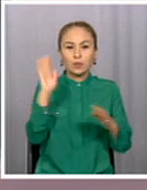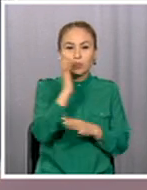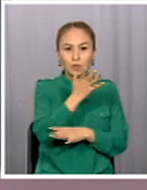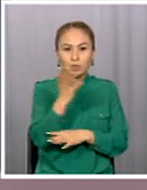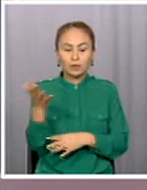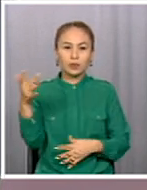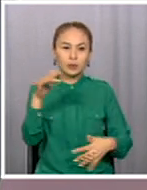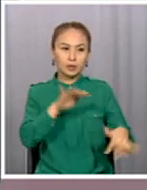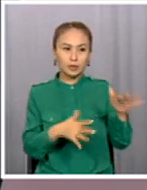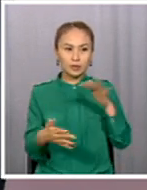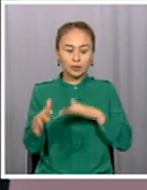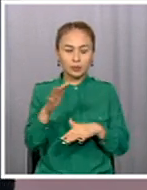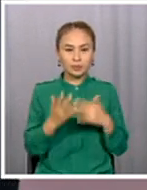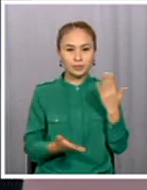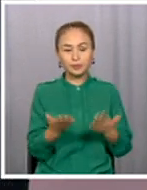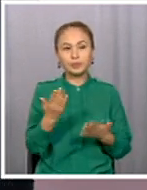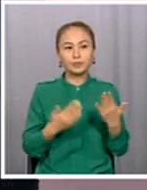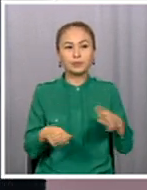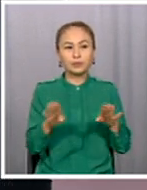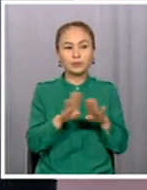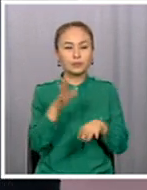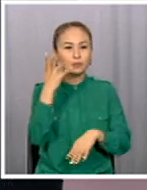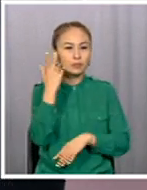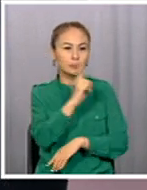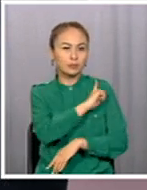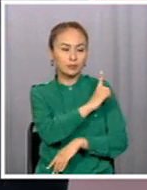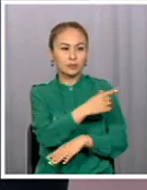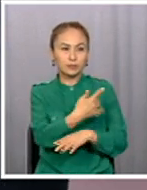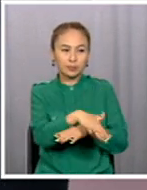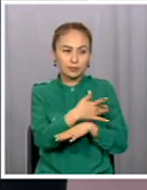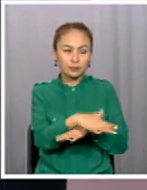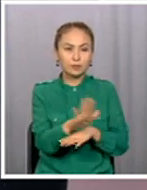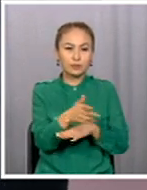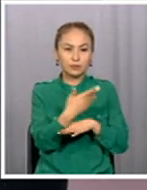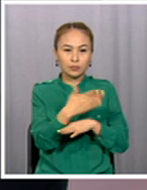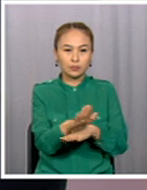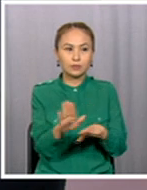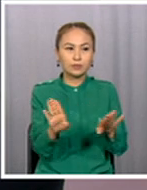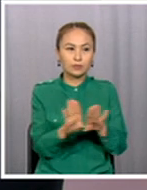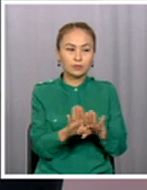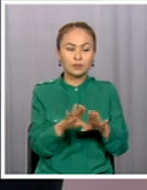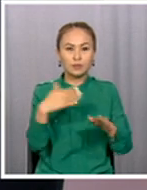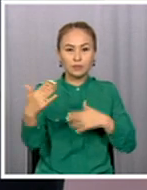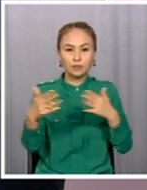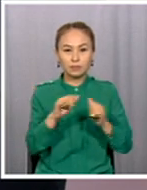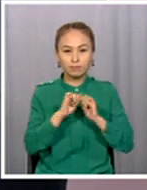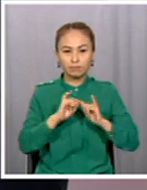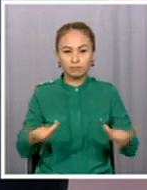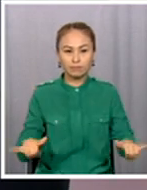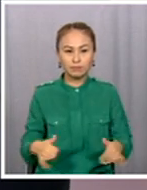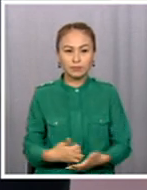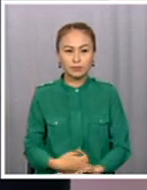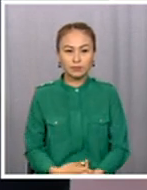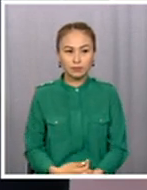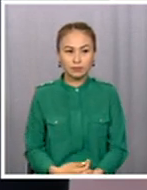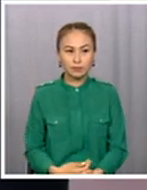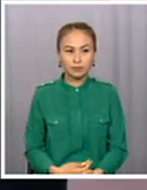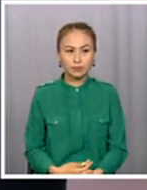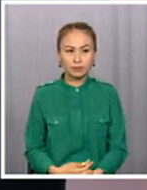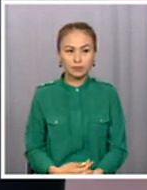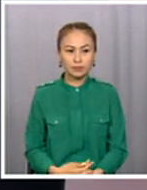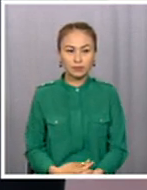тауда, немесе далада жүрген жануарлардың дыбысы жан жаққа таралады. Енді